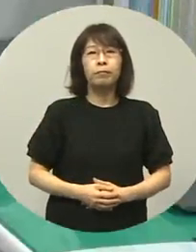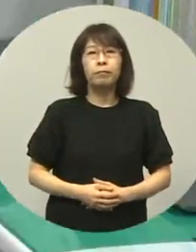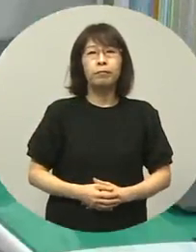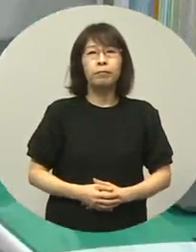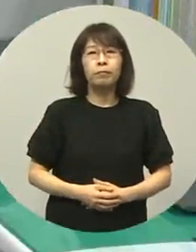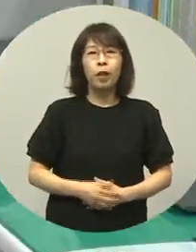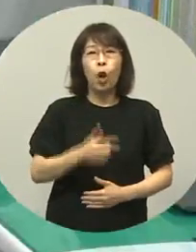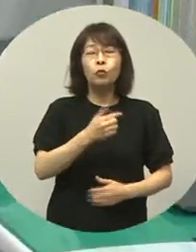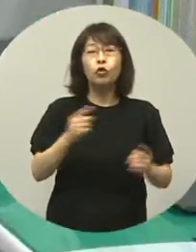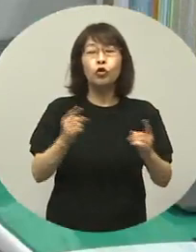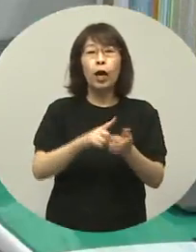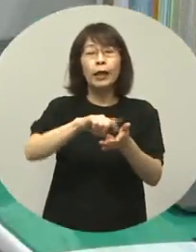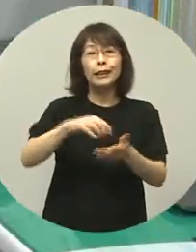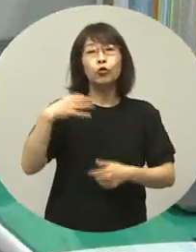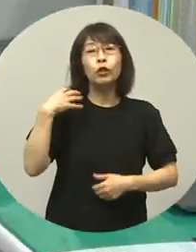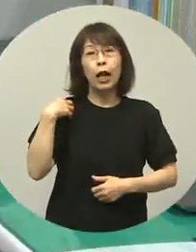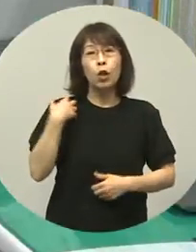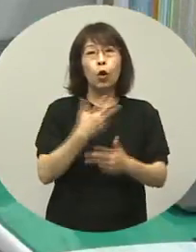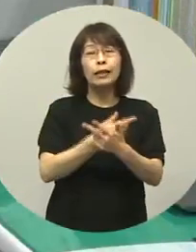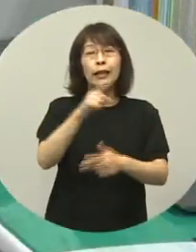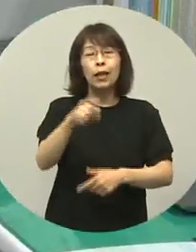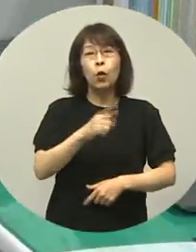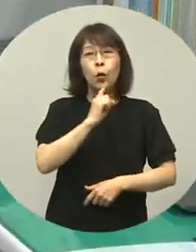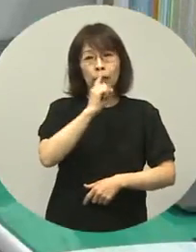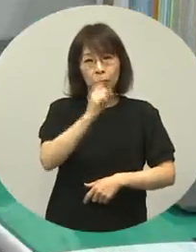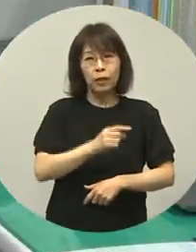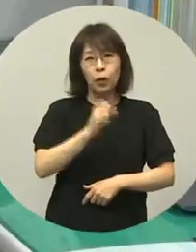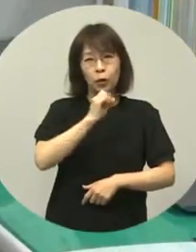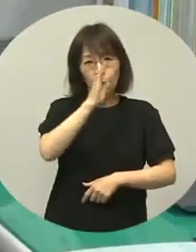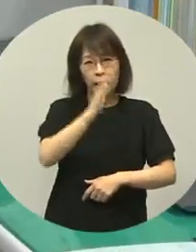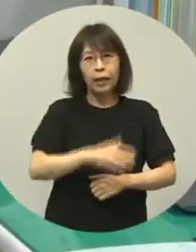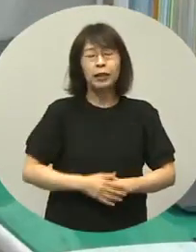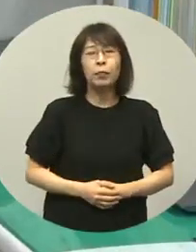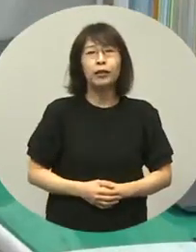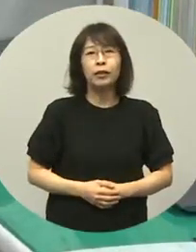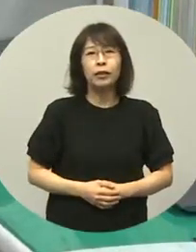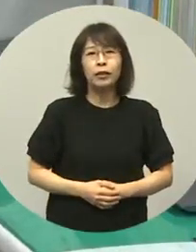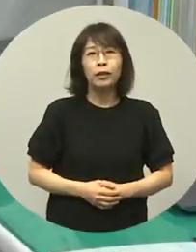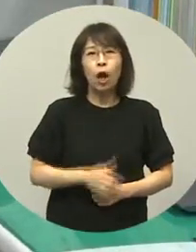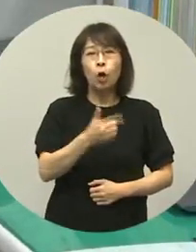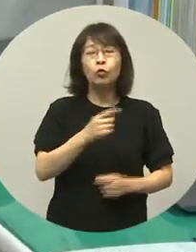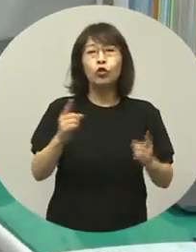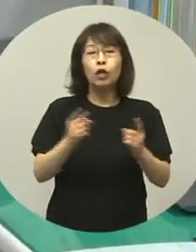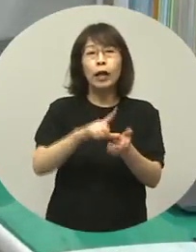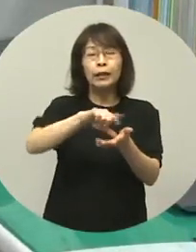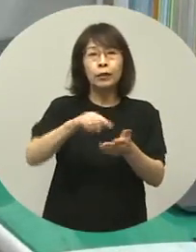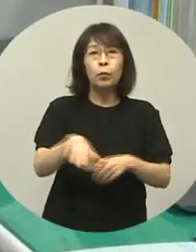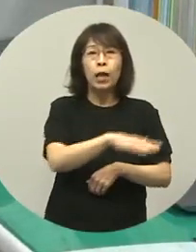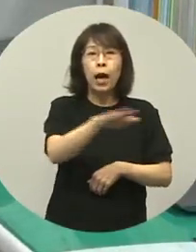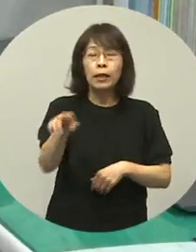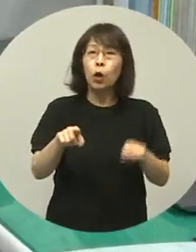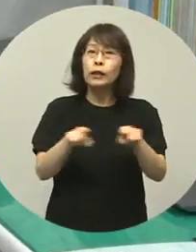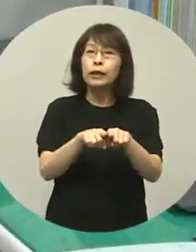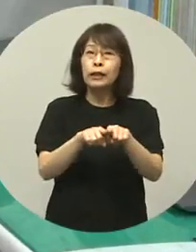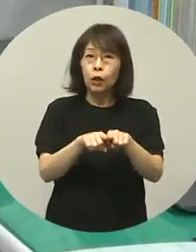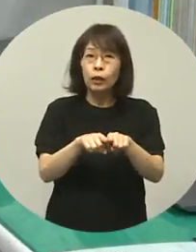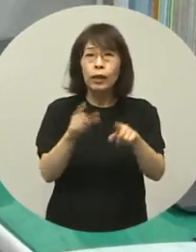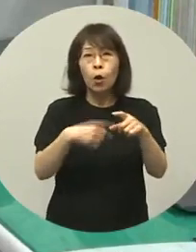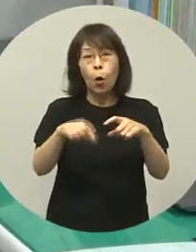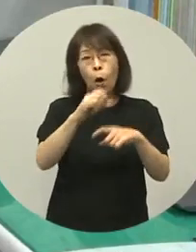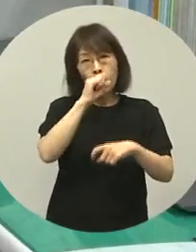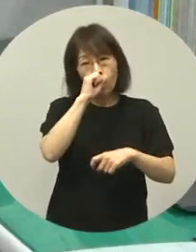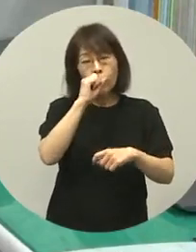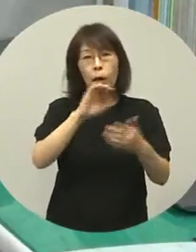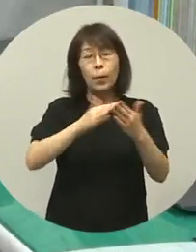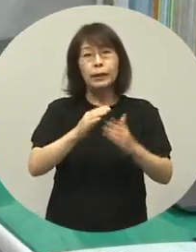睦津地区を担当しております北野隆之と申します。よろしくお願いします。睦津地区をですね、皆さんと一緒に少しでもいい街にしていきたいと思っていますので